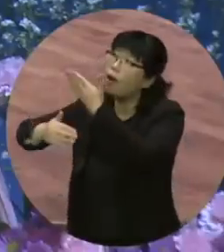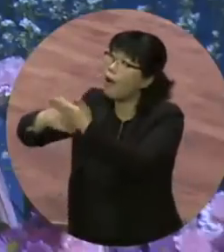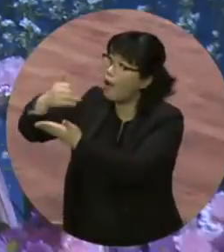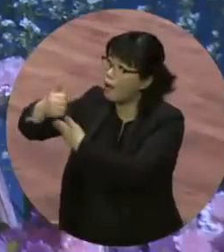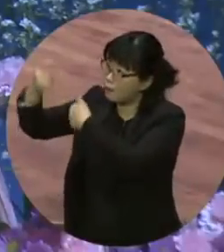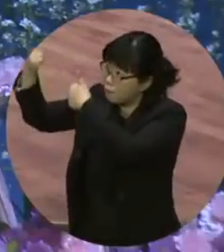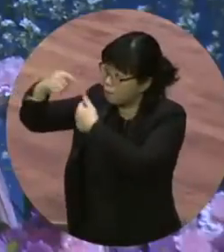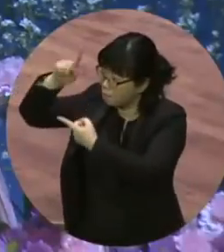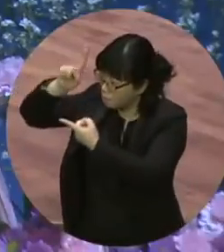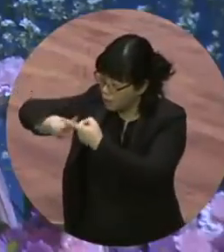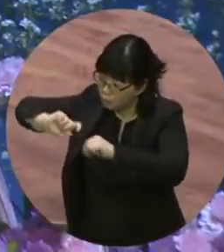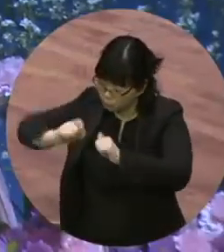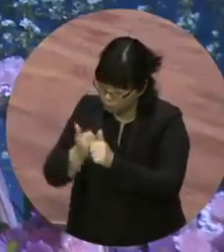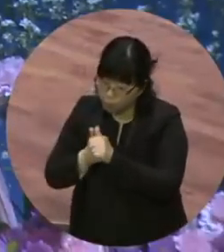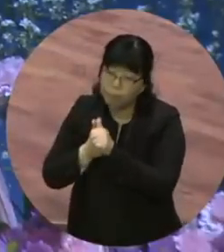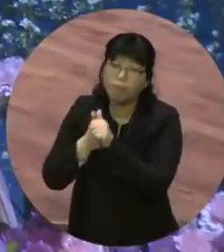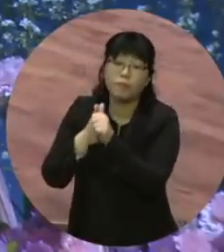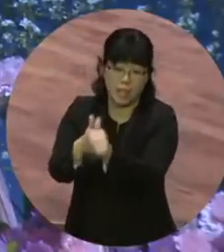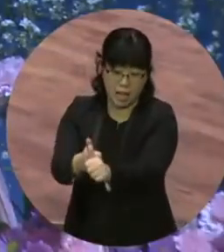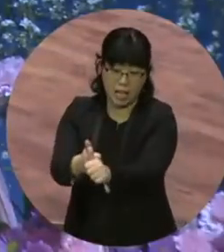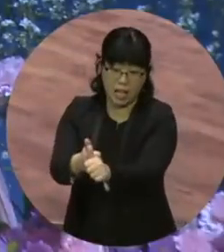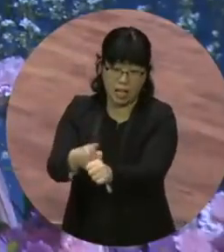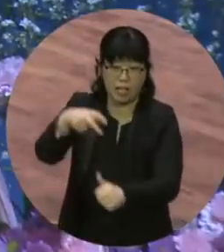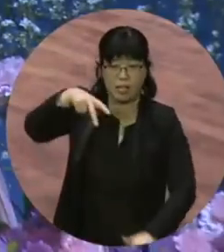의지하는 생각으로 바꾸라. 세틀.